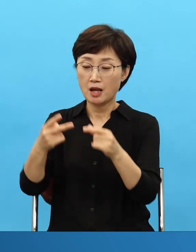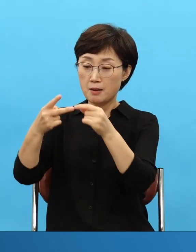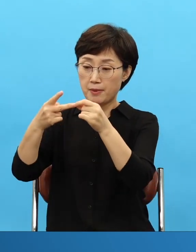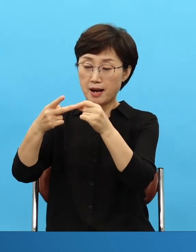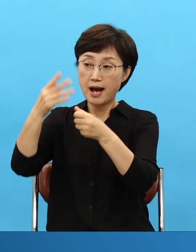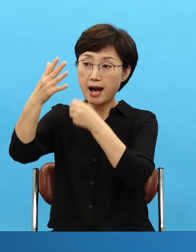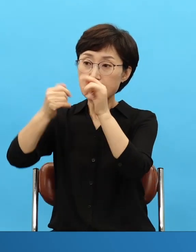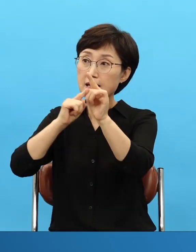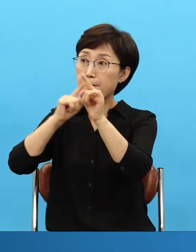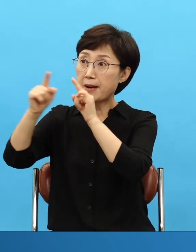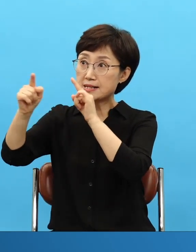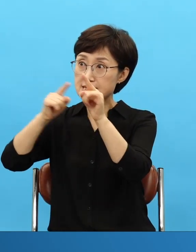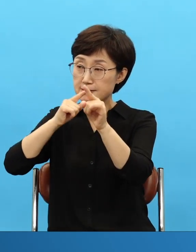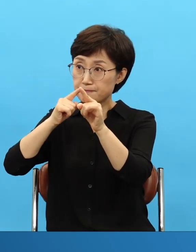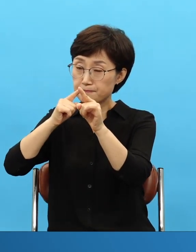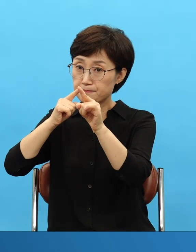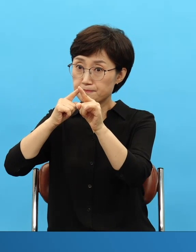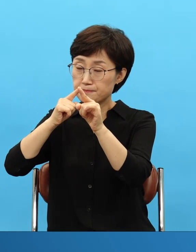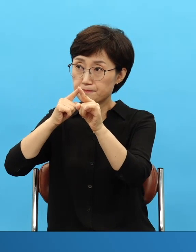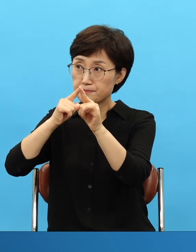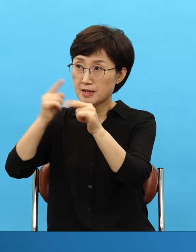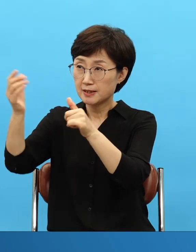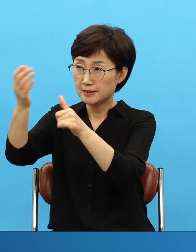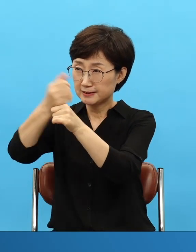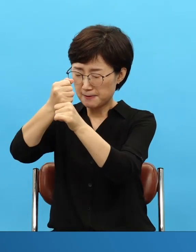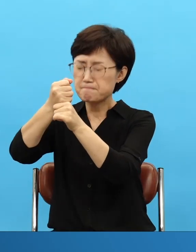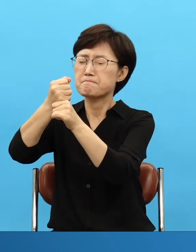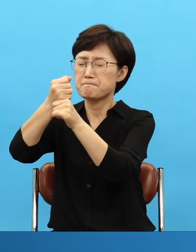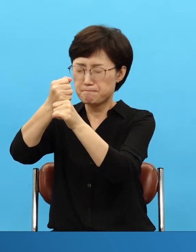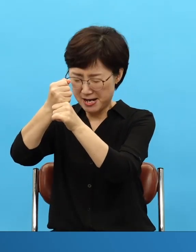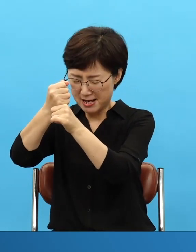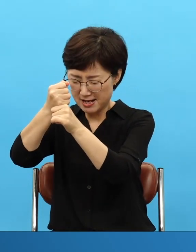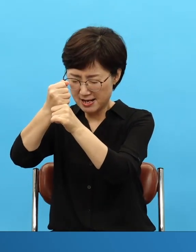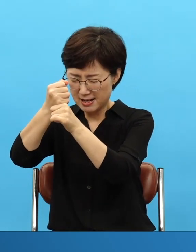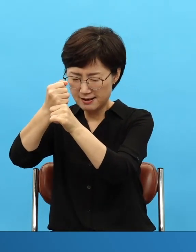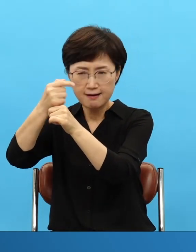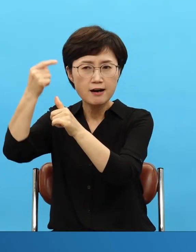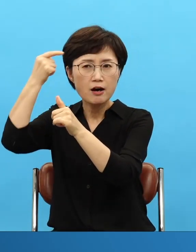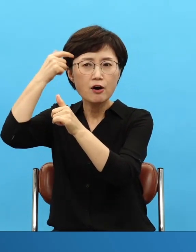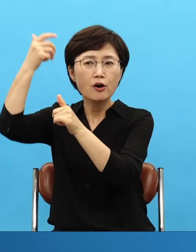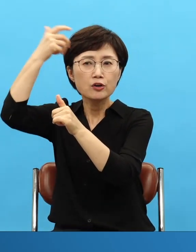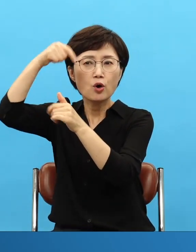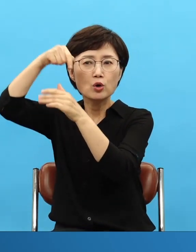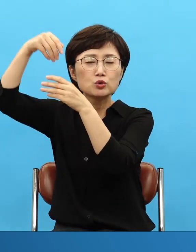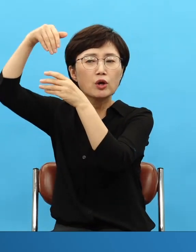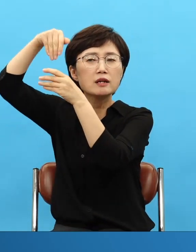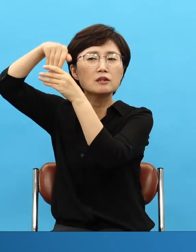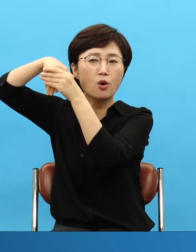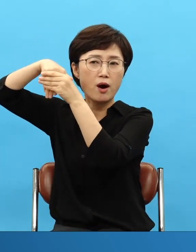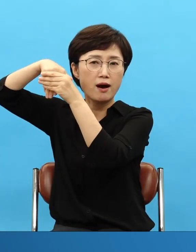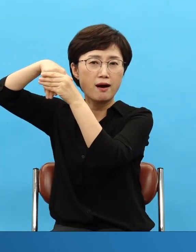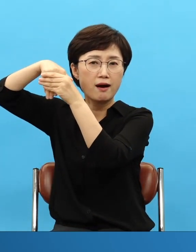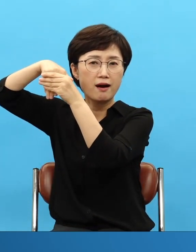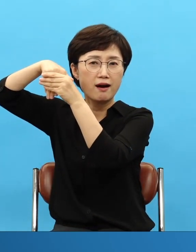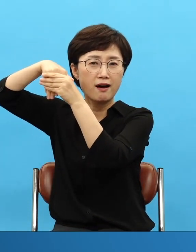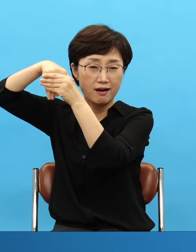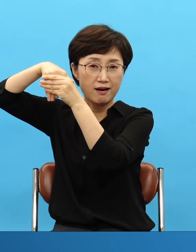여러분 영혼 속에 파고들어가게 돼요. This word of God will then enter into your soul and spirit.